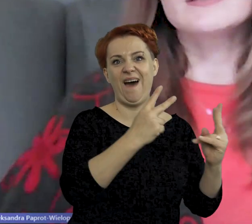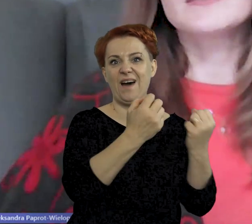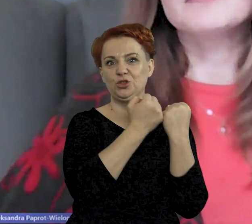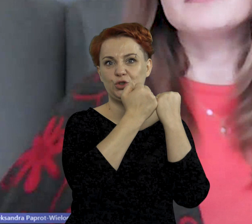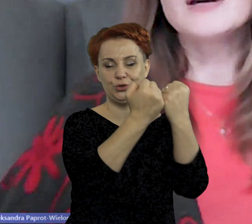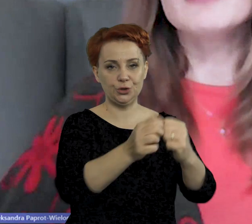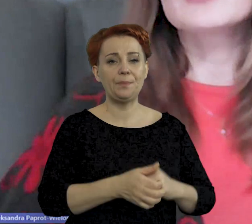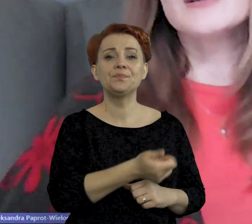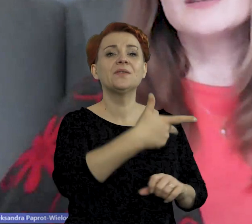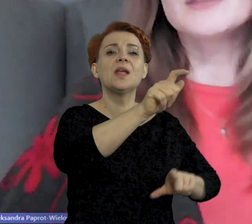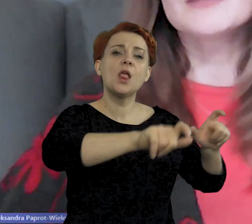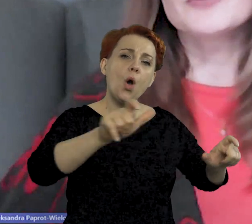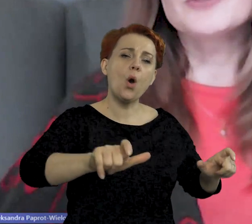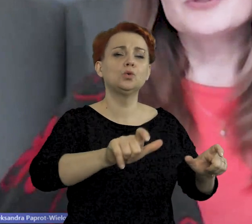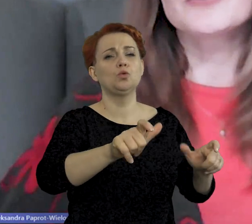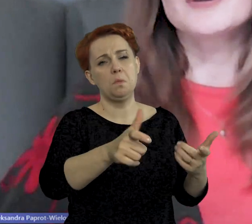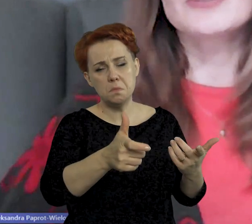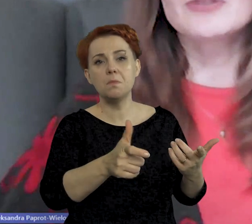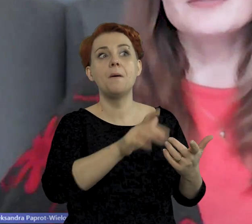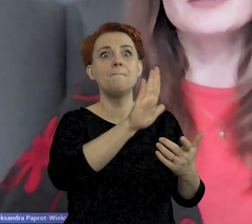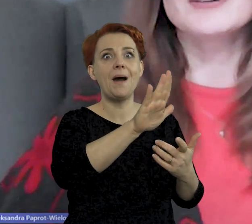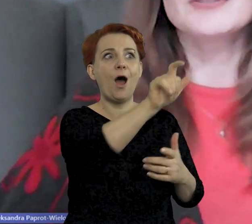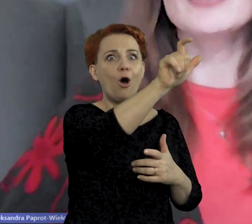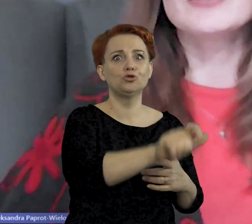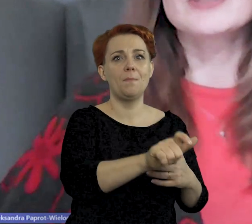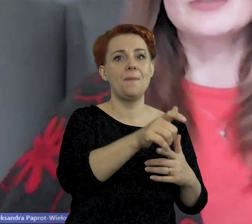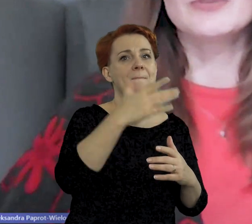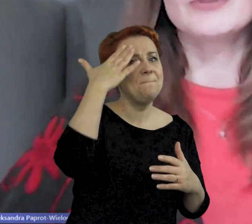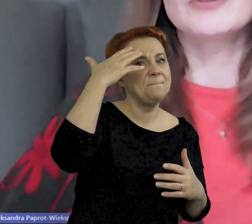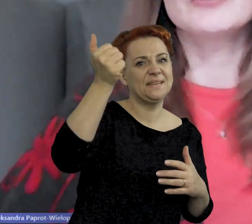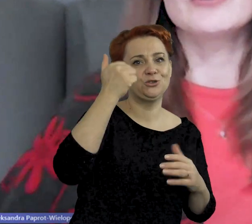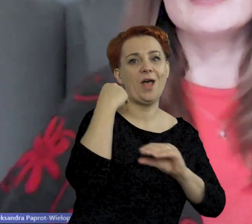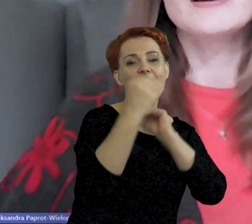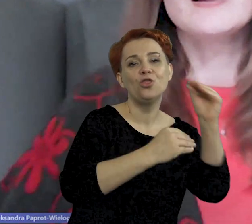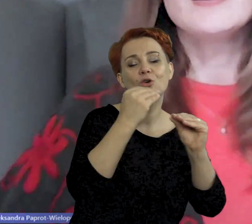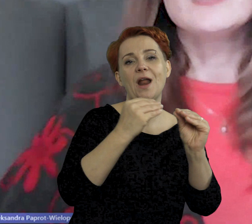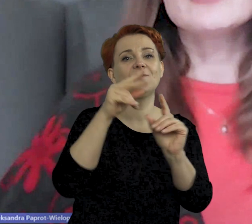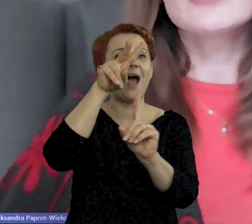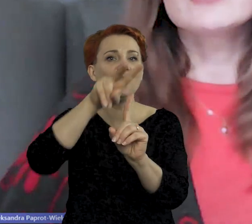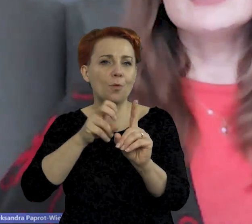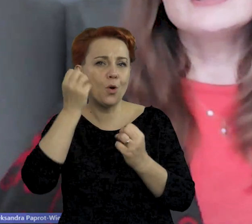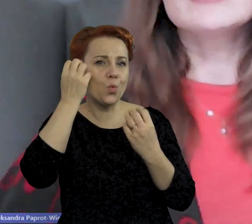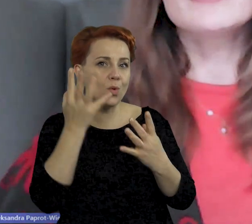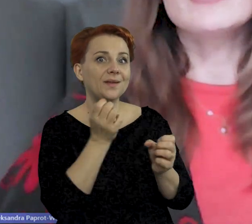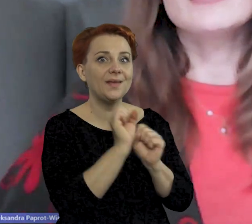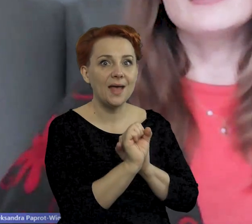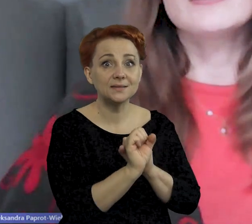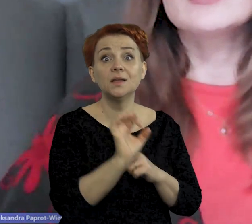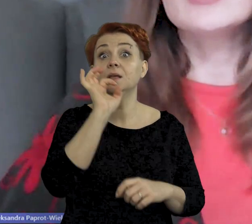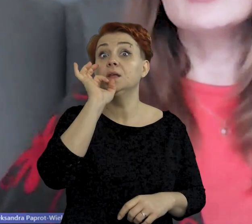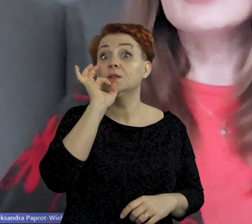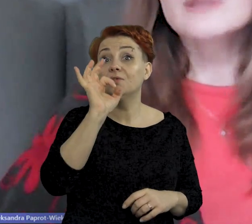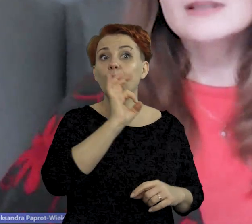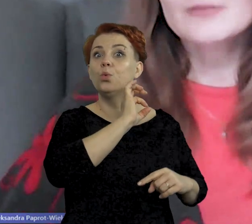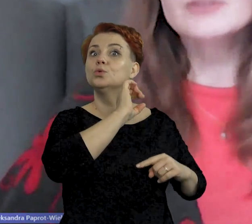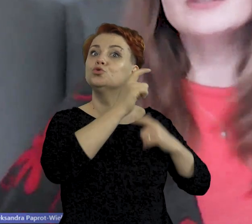nas miało, czy nadal ma swoich mistrzów etnografii, etnologii czy antropologii kulturowej, których dziedzictwo,